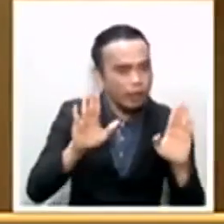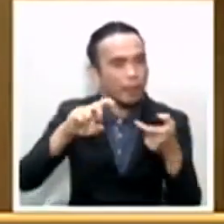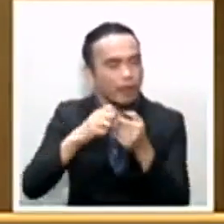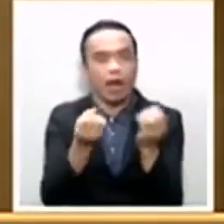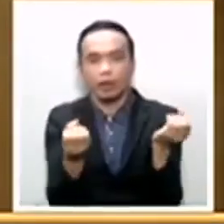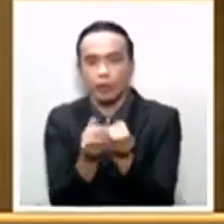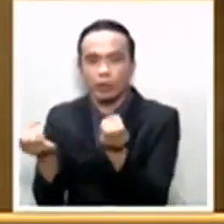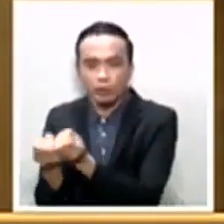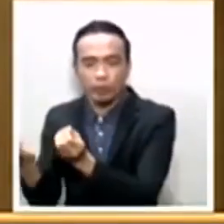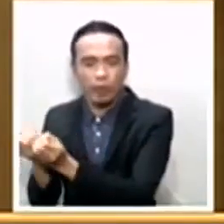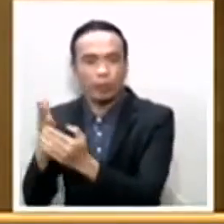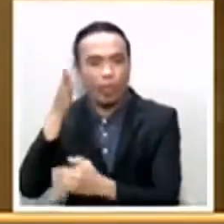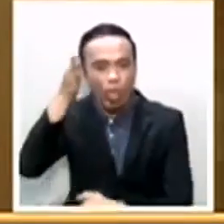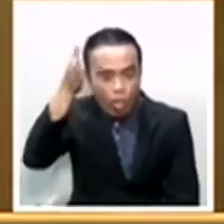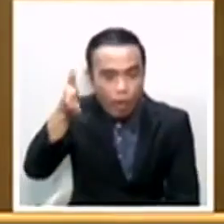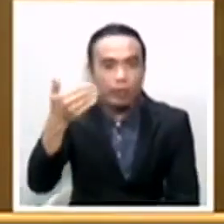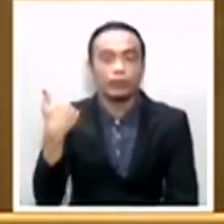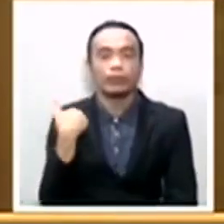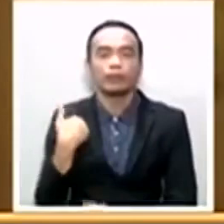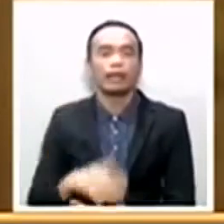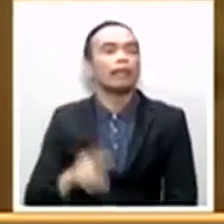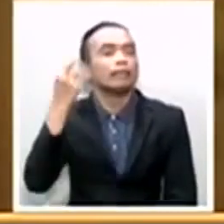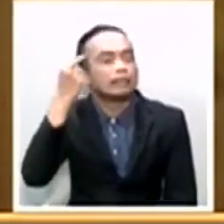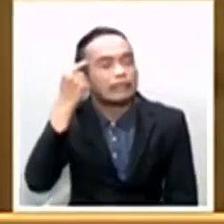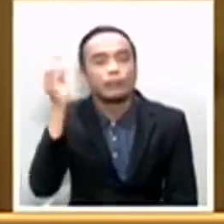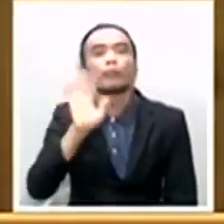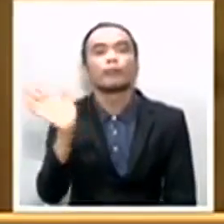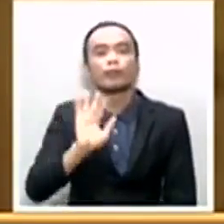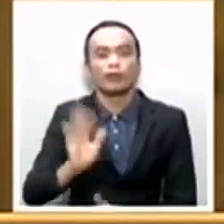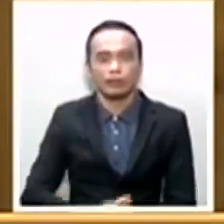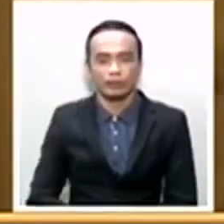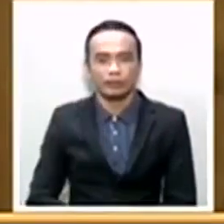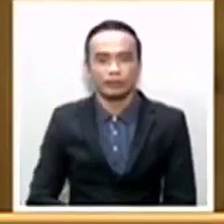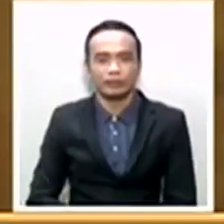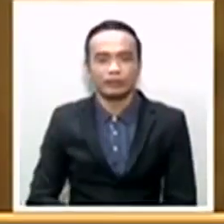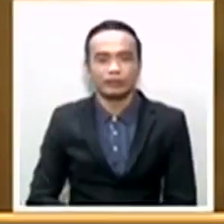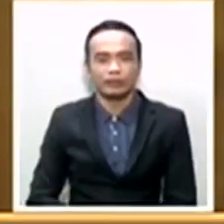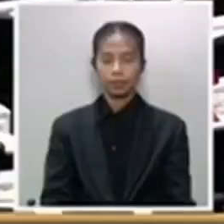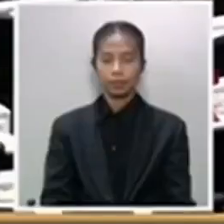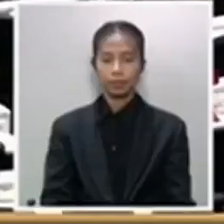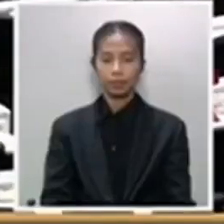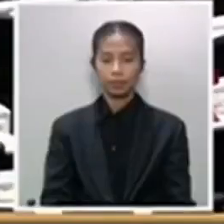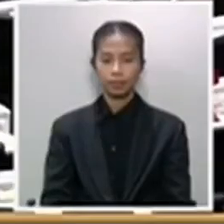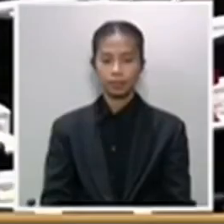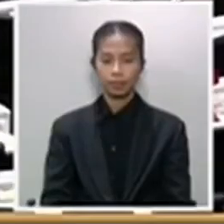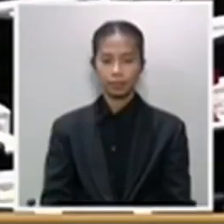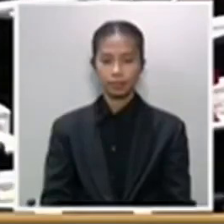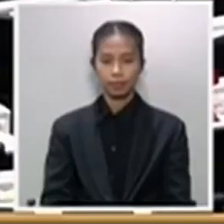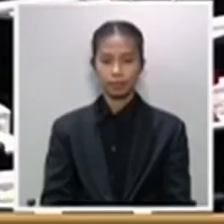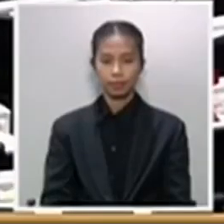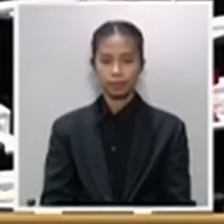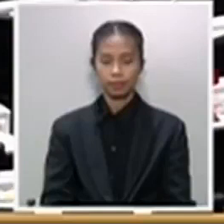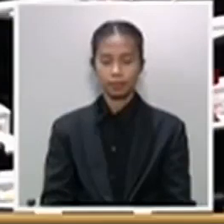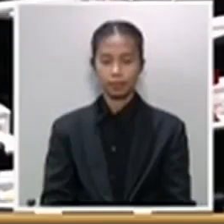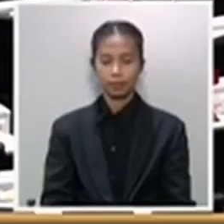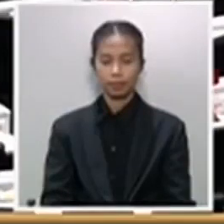ด็นการถวายสัตย์ก็คือคุณวิษณุเครืองามรองนายกรัฐมนตรีแต่คุณวิษณุก็ไม่ได้ตอบคำถามนะครับว่าทำไมรัฐบาล